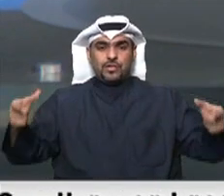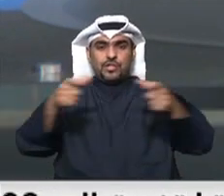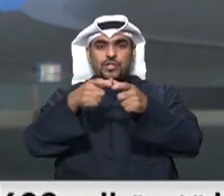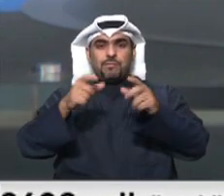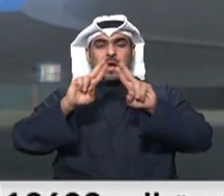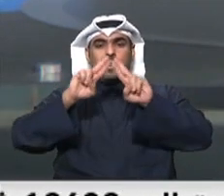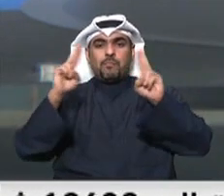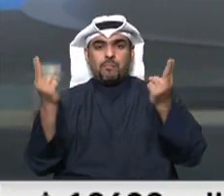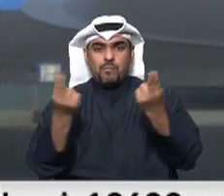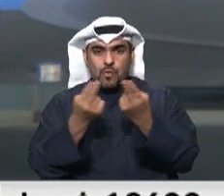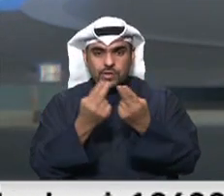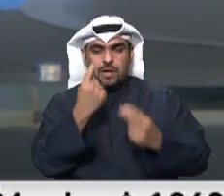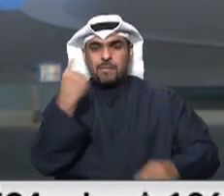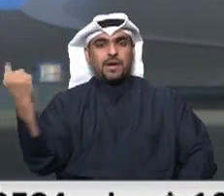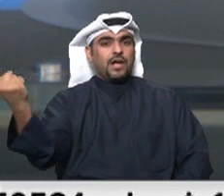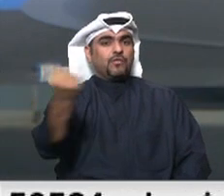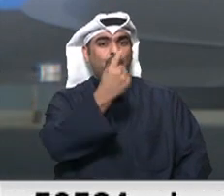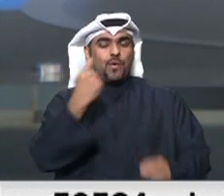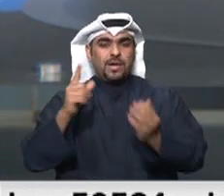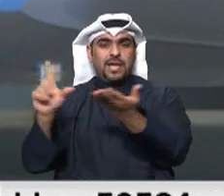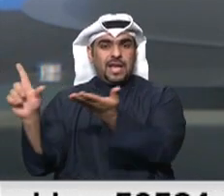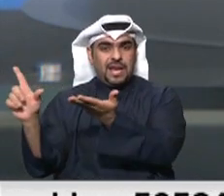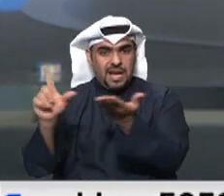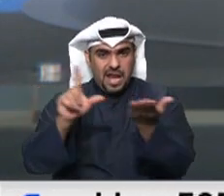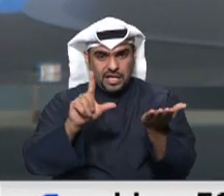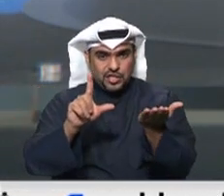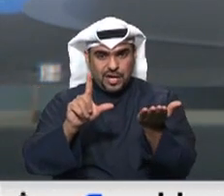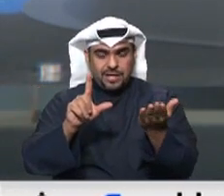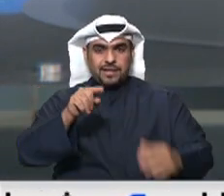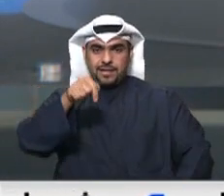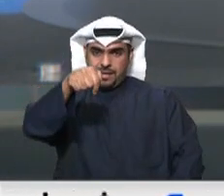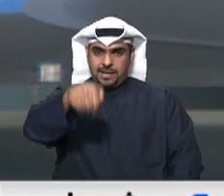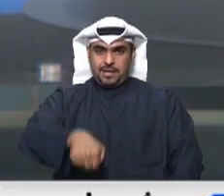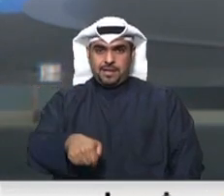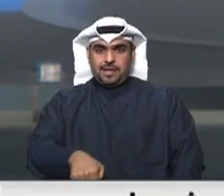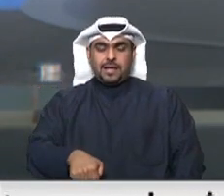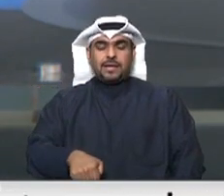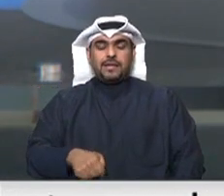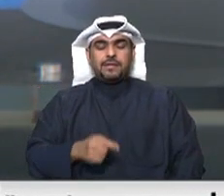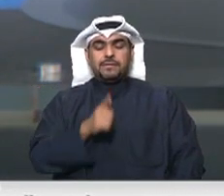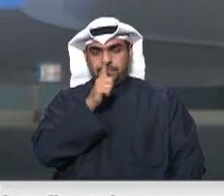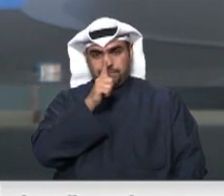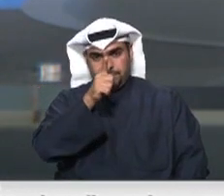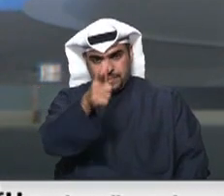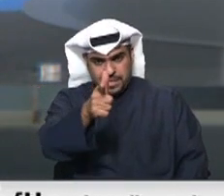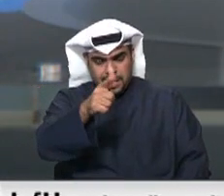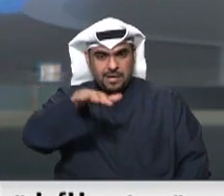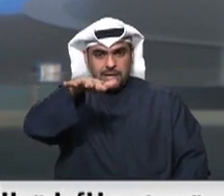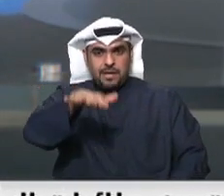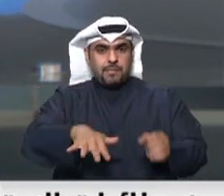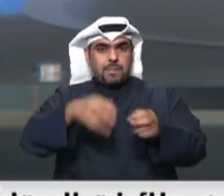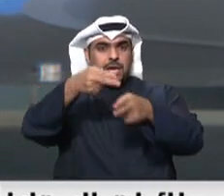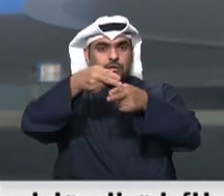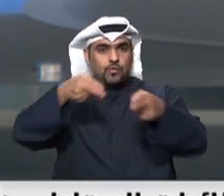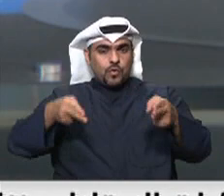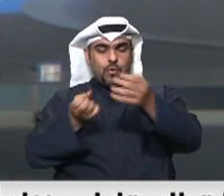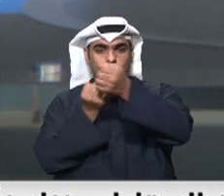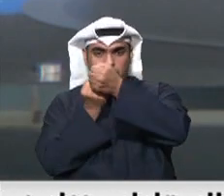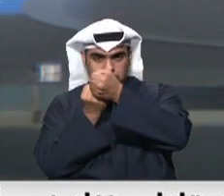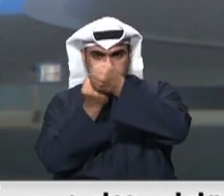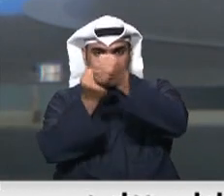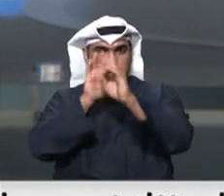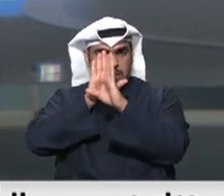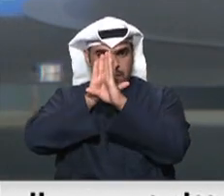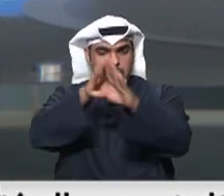دولة الكويت الثابت تجاه دعم عمل المنظمات الإنسانية دون أي اعتبارات سياسية أو دينية أو